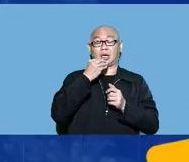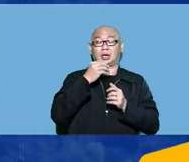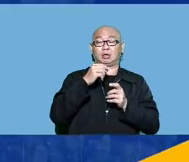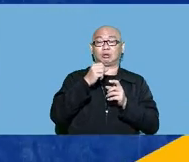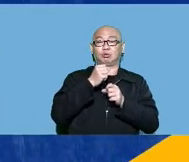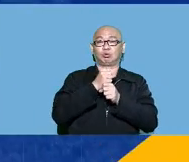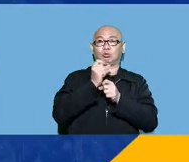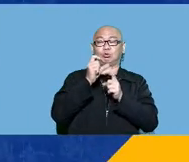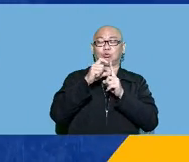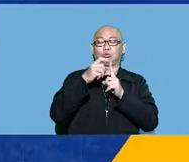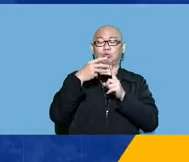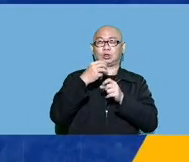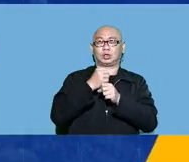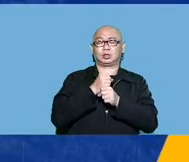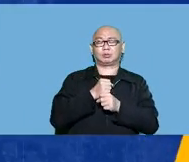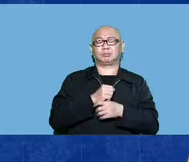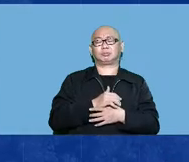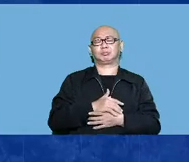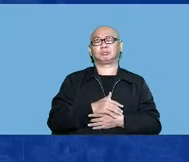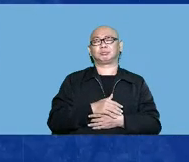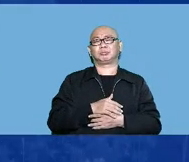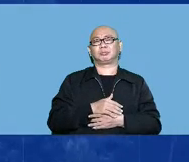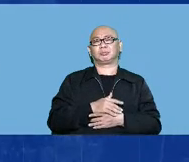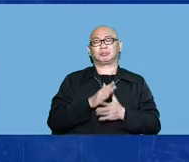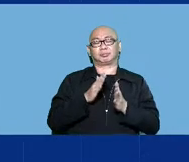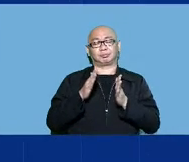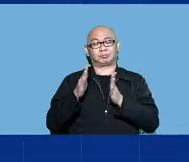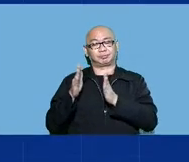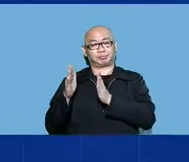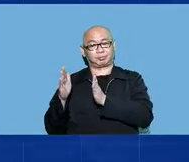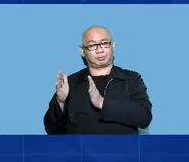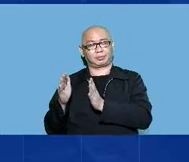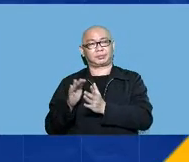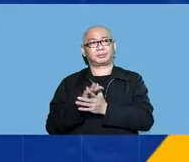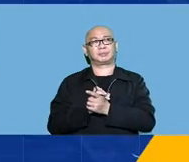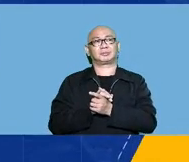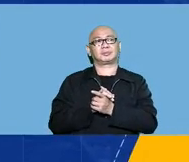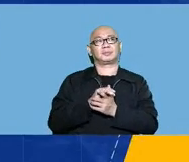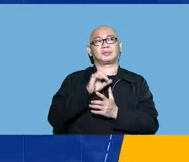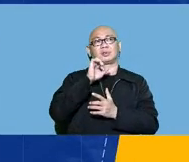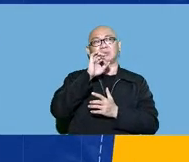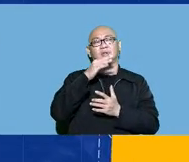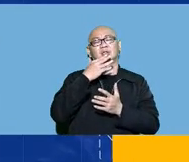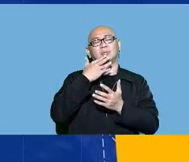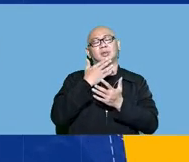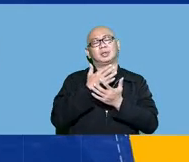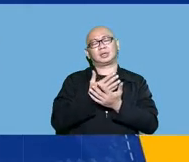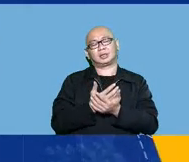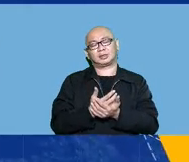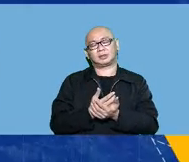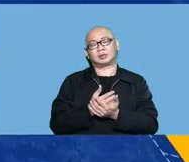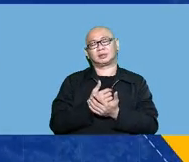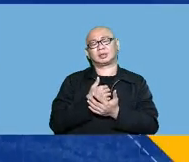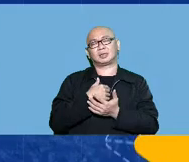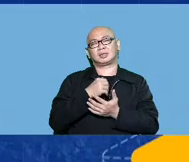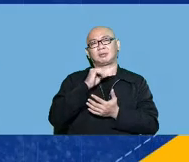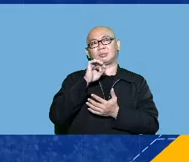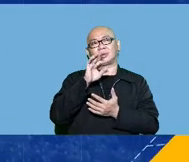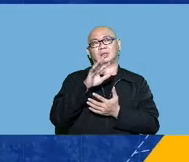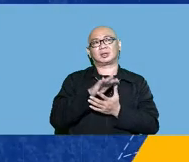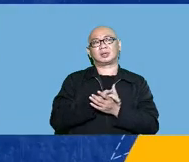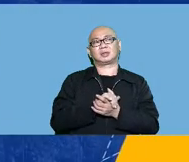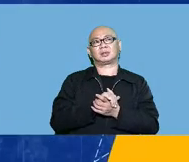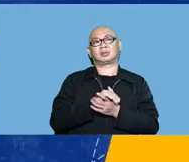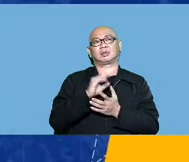sering grogi. Baik, kemudian selanjutnya ucapan terima kasih saya sampaikan juga